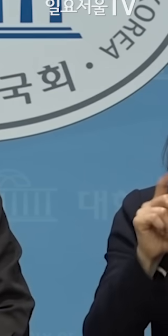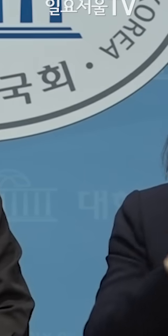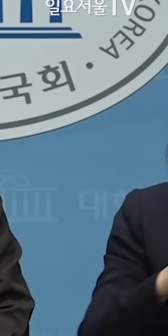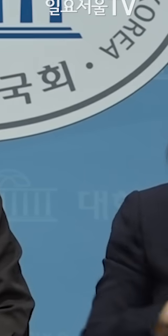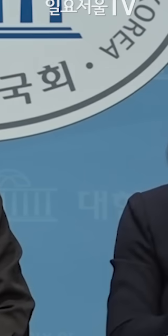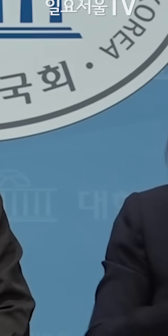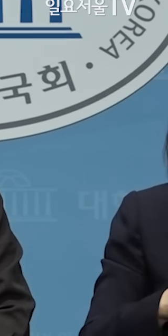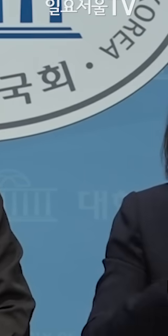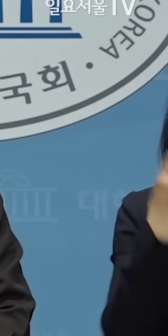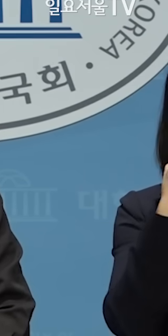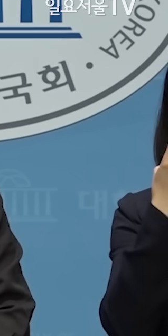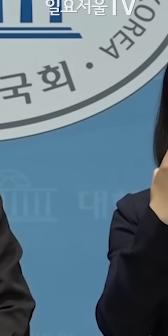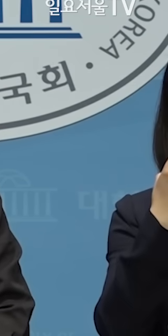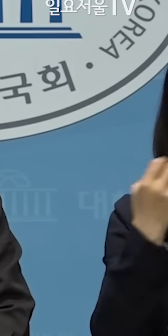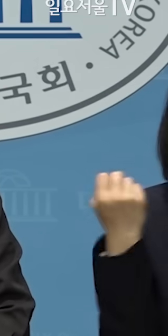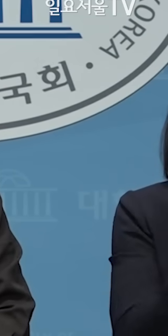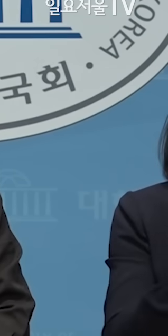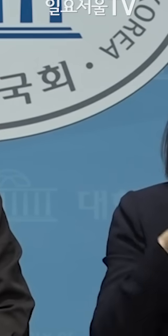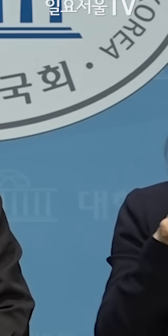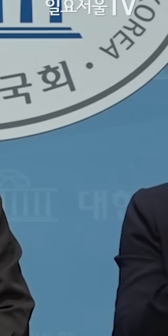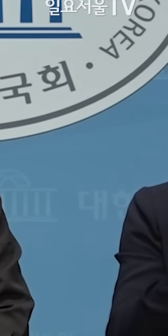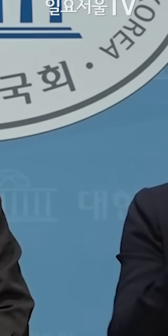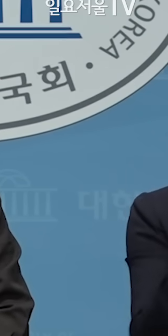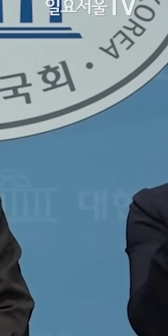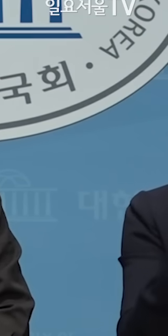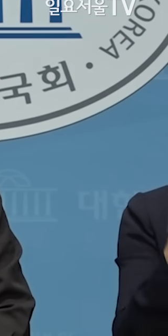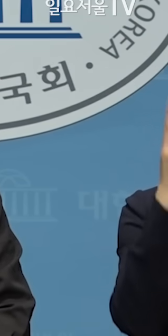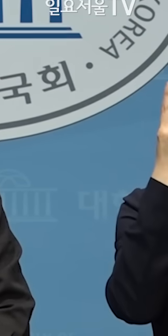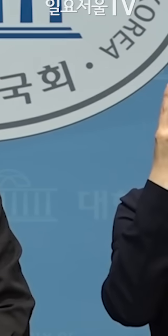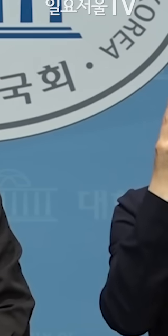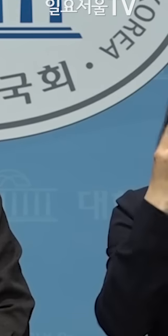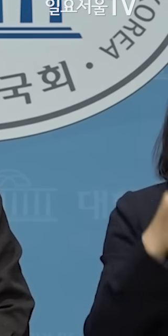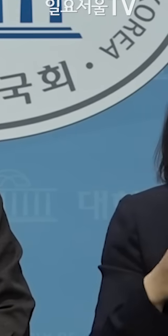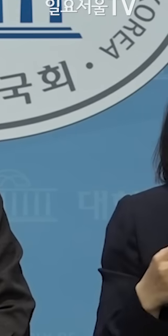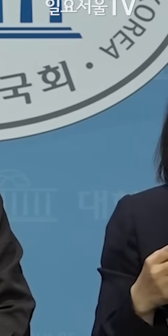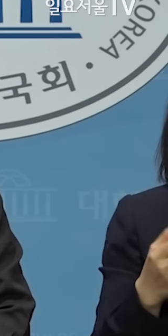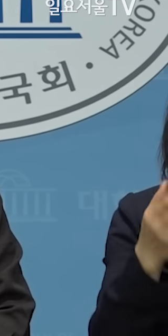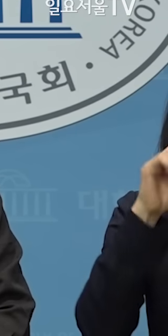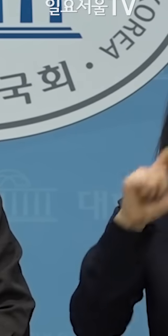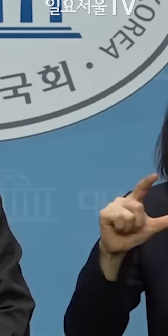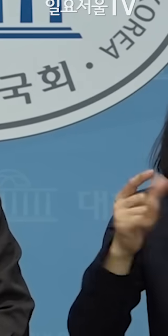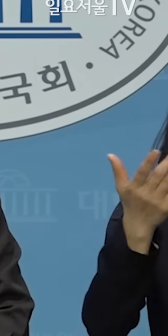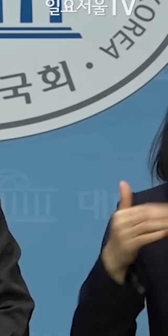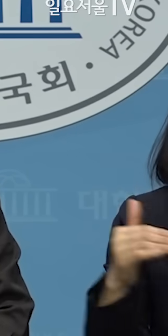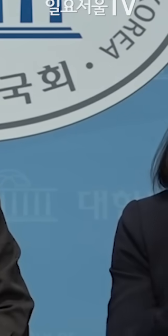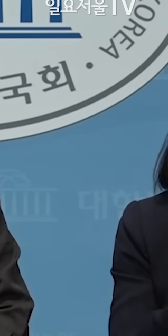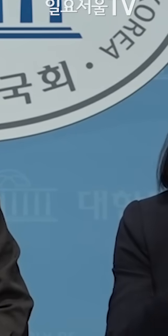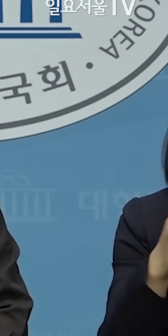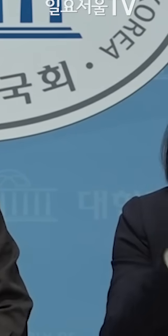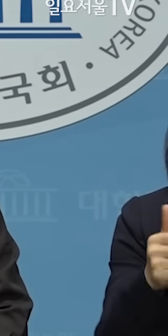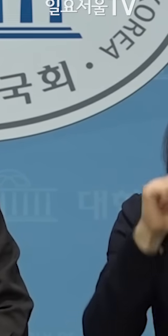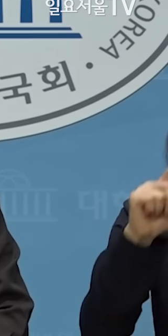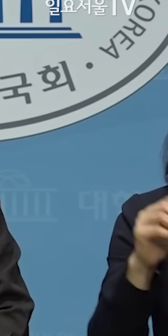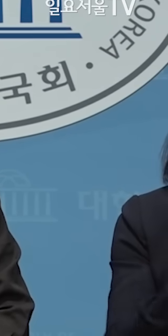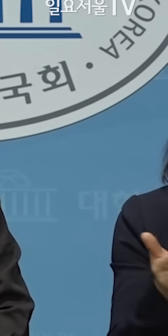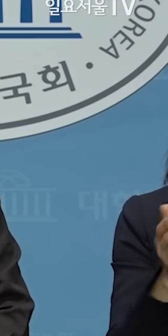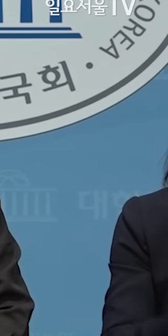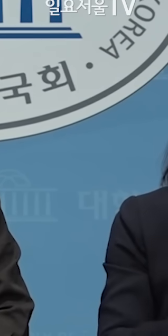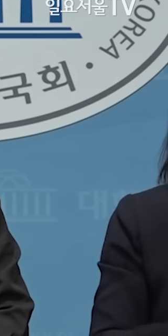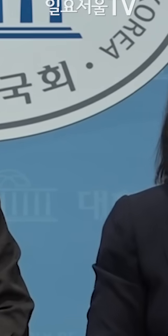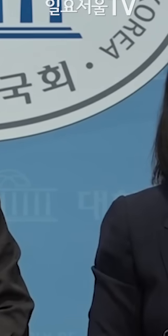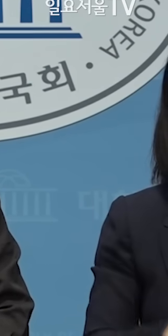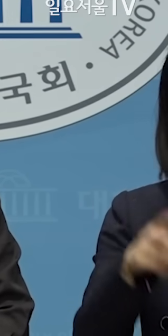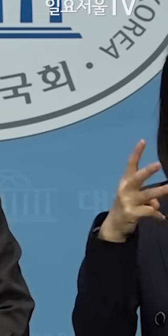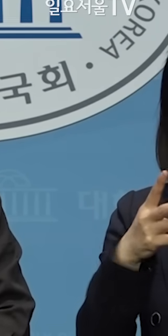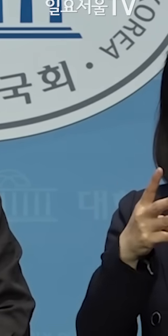감찰 마로 이심해 징역 인연을 선고받았습니다 하지만 범죄혐의에 대해 사법당국의 엄정한 심판을